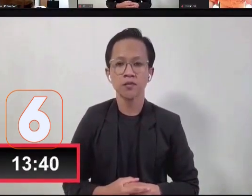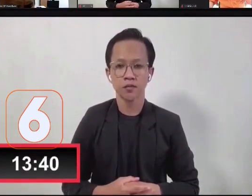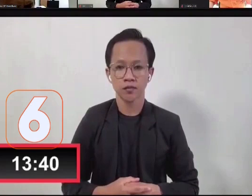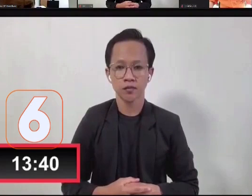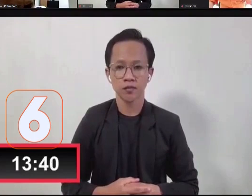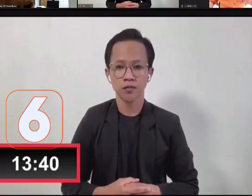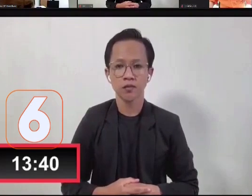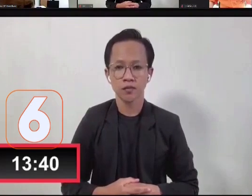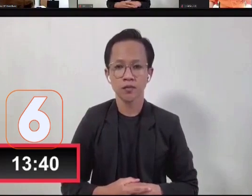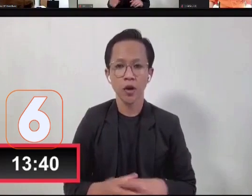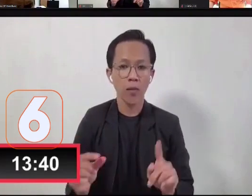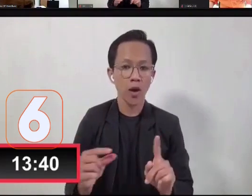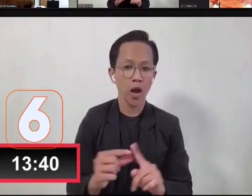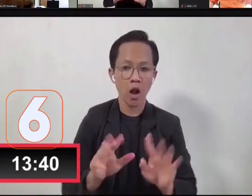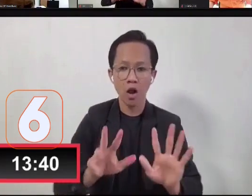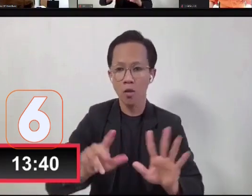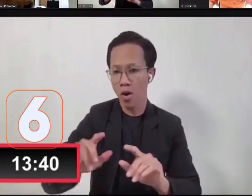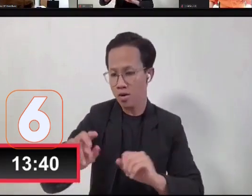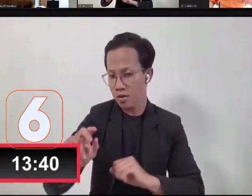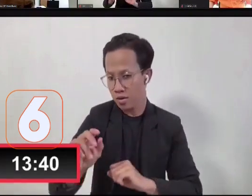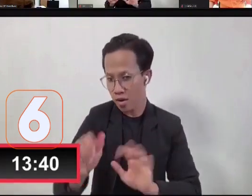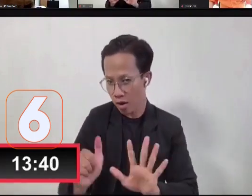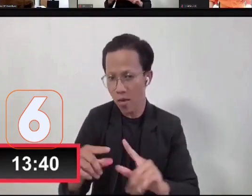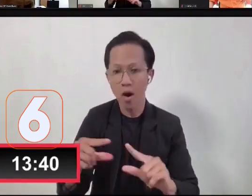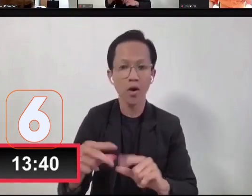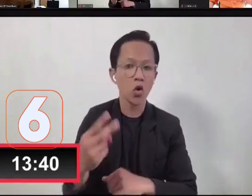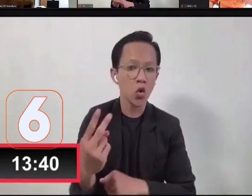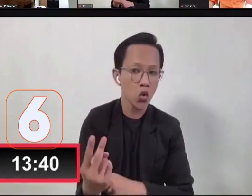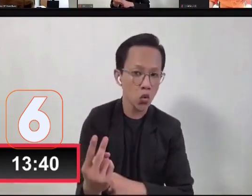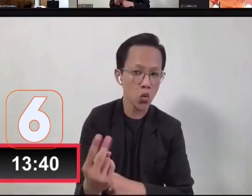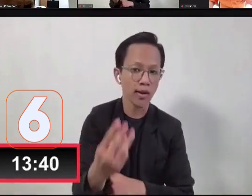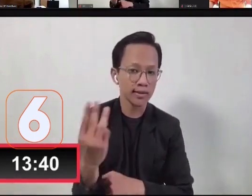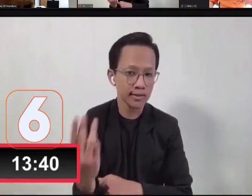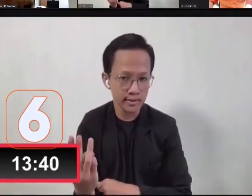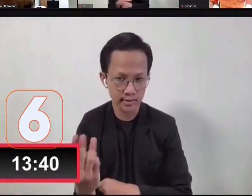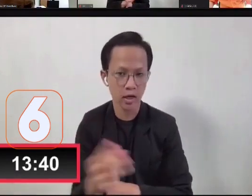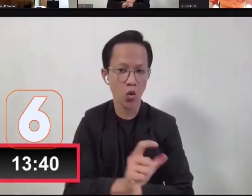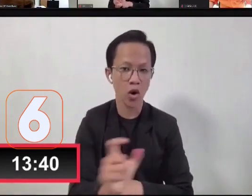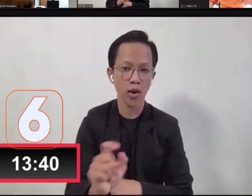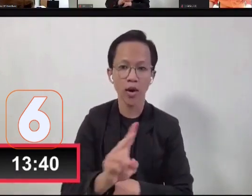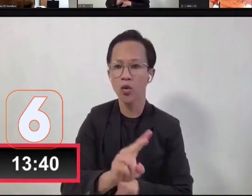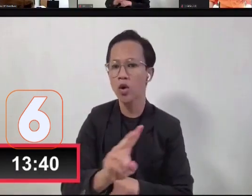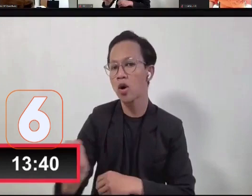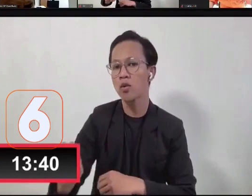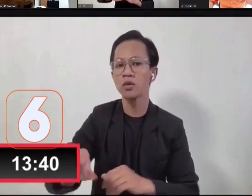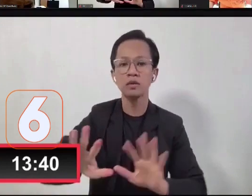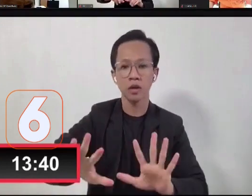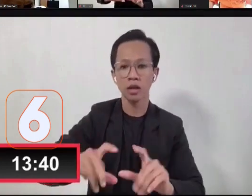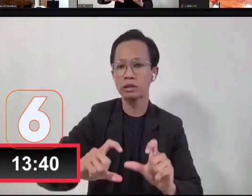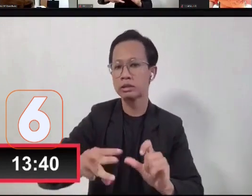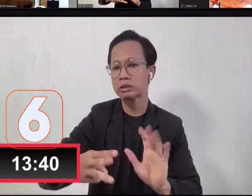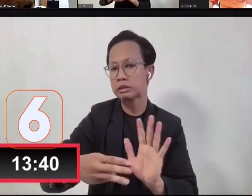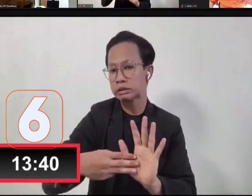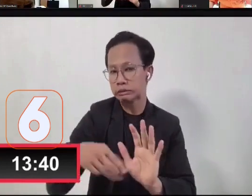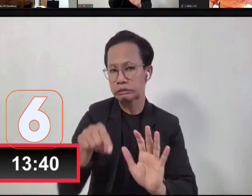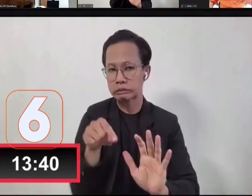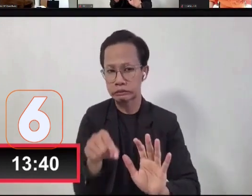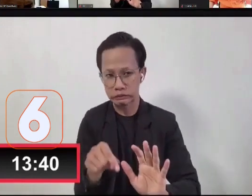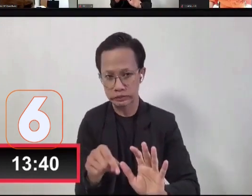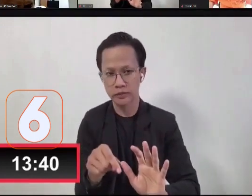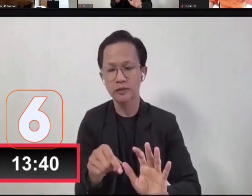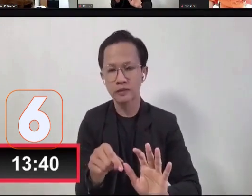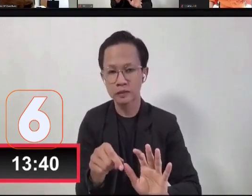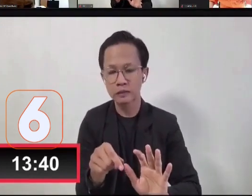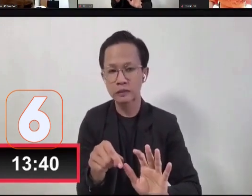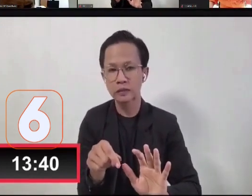pula dalam pasal 86 ayat 2 dan ayat 3 undang-undang 229 bahwa SIM berfungsi sebagai registrasi pengemudi kendaraan bermotor yang memuat keterangan identitas